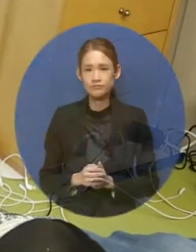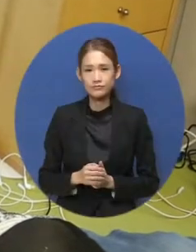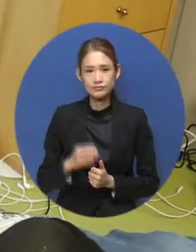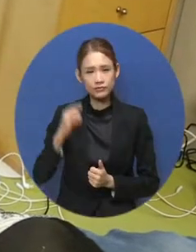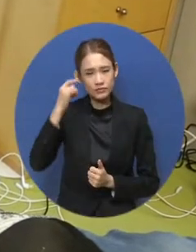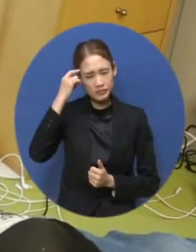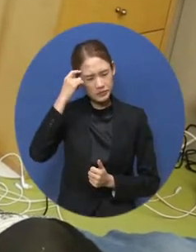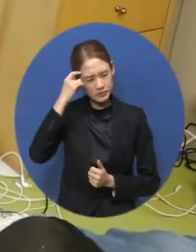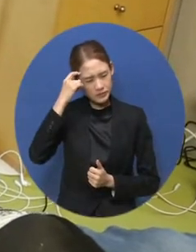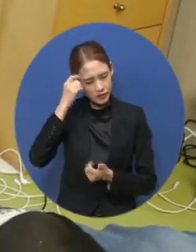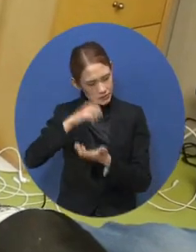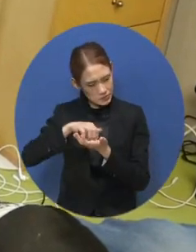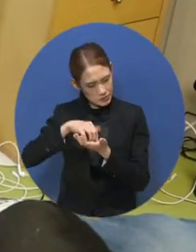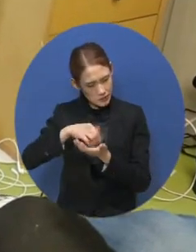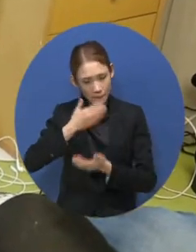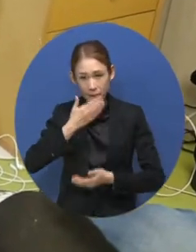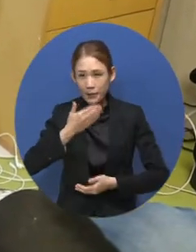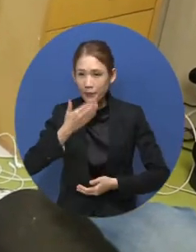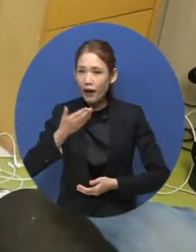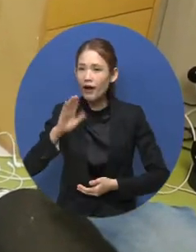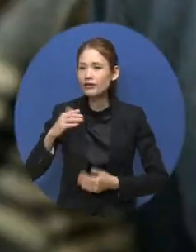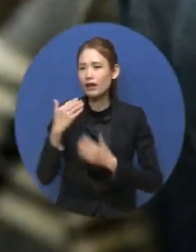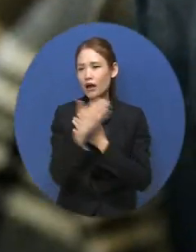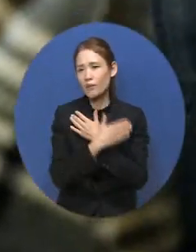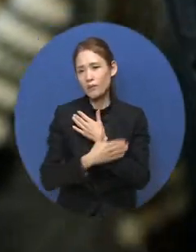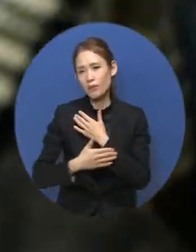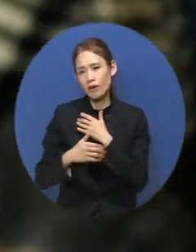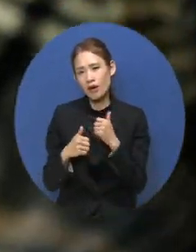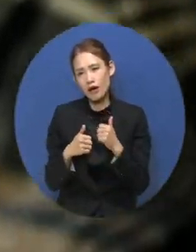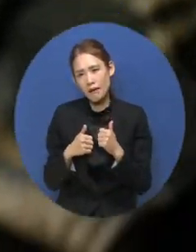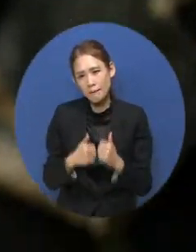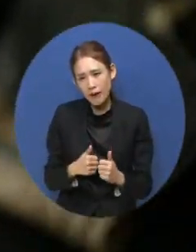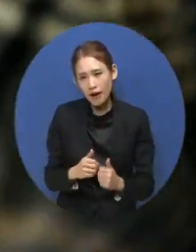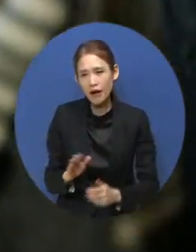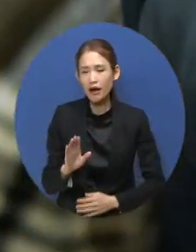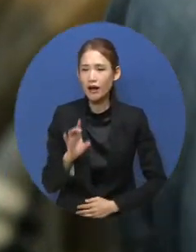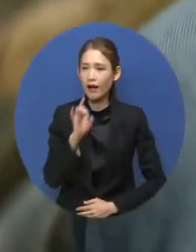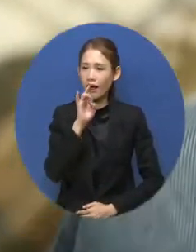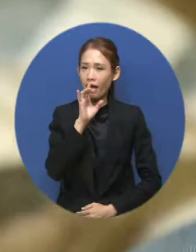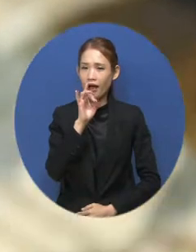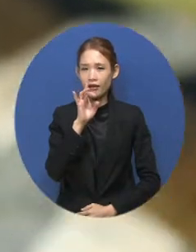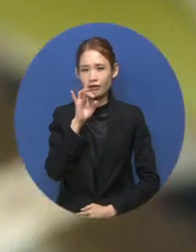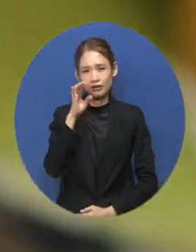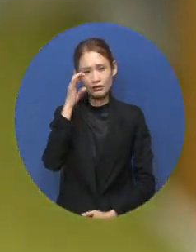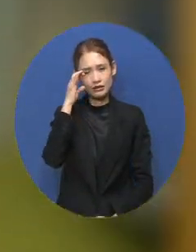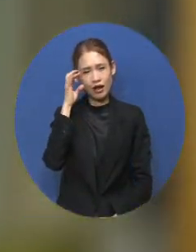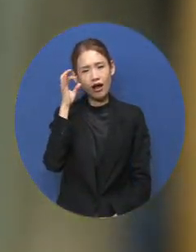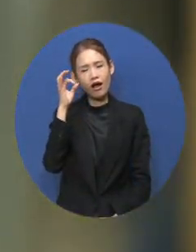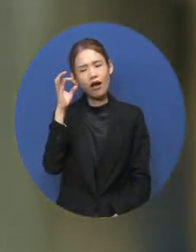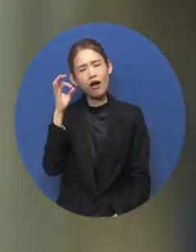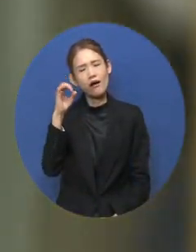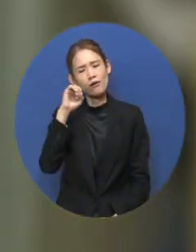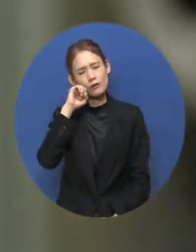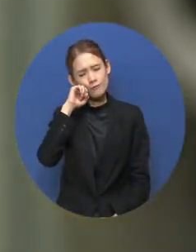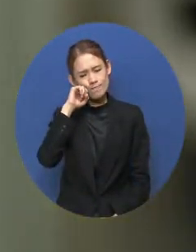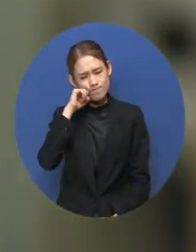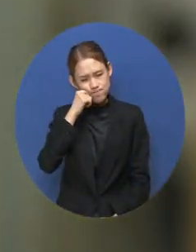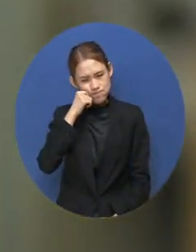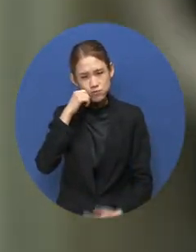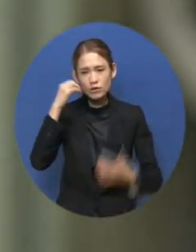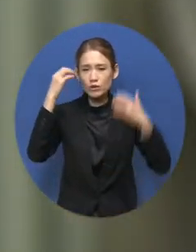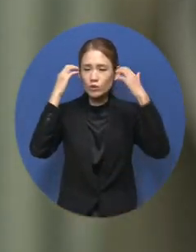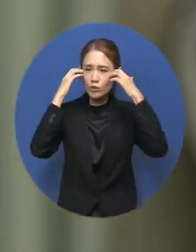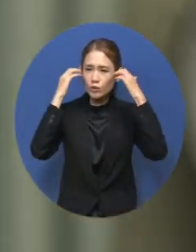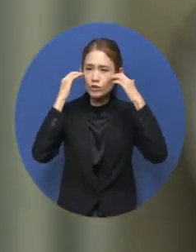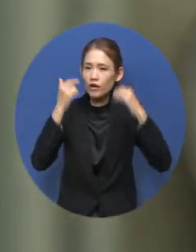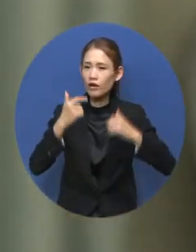머리로는 가능한 일이지만 몸이 따라주지 않는다는 것은 상상도 할 수 없이 큰 고통일 텐데요.